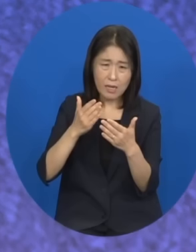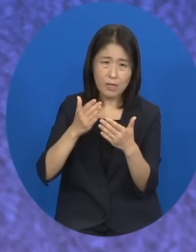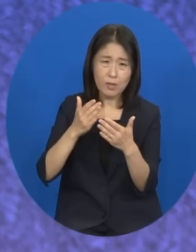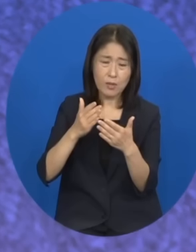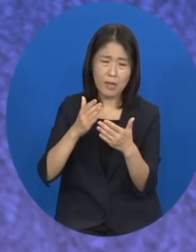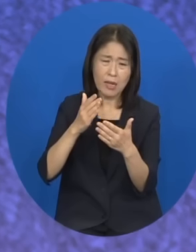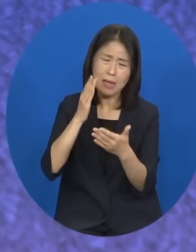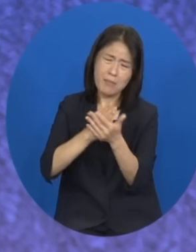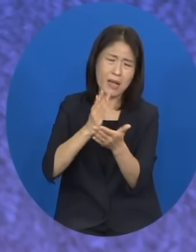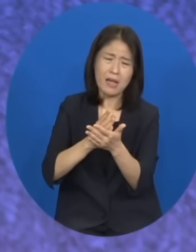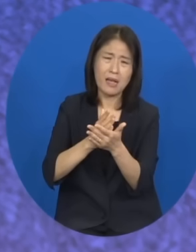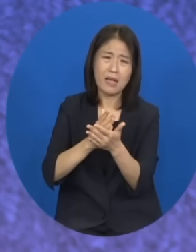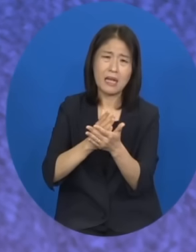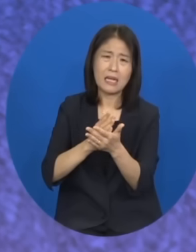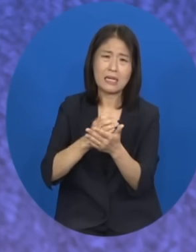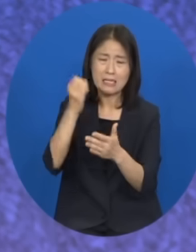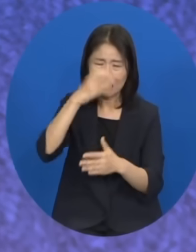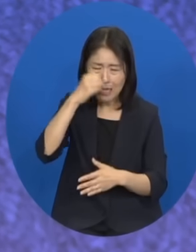믿어.